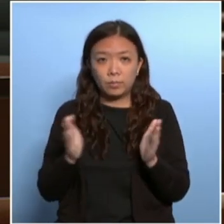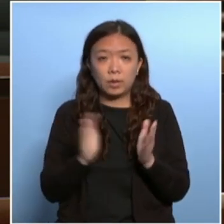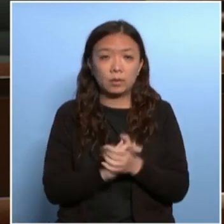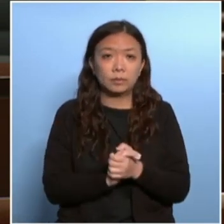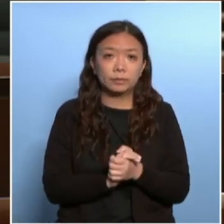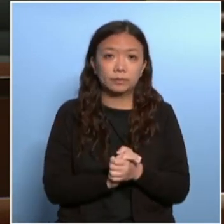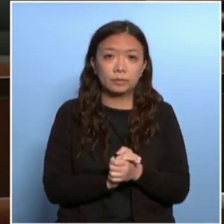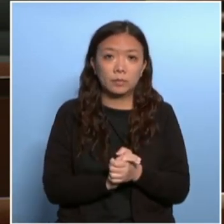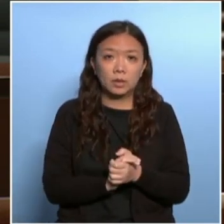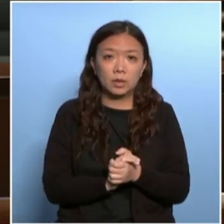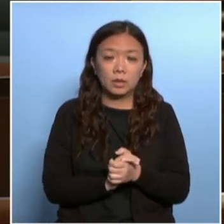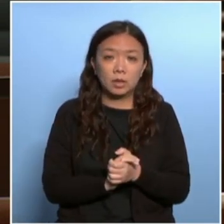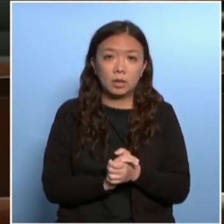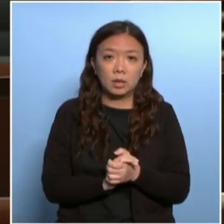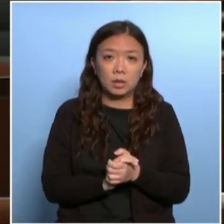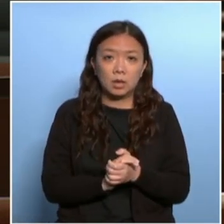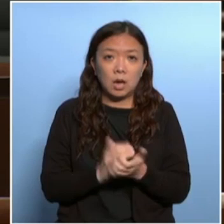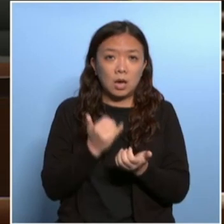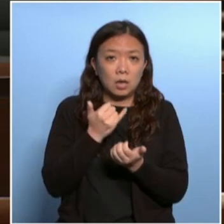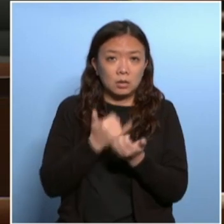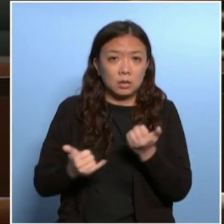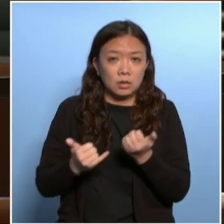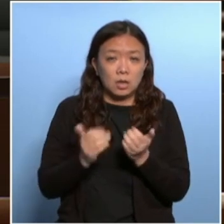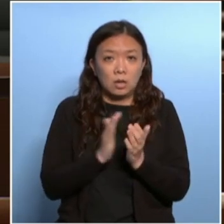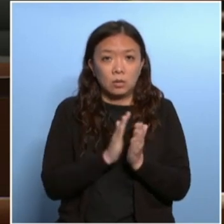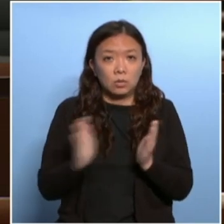產的過程裡面的一些的